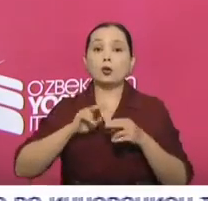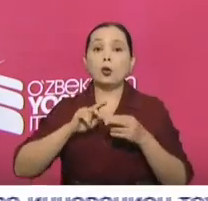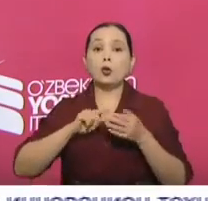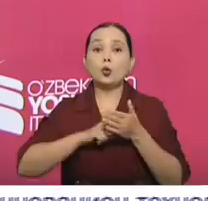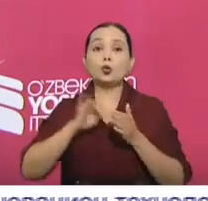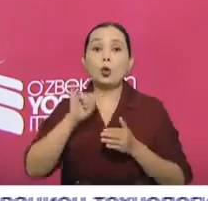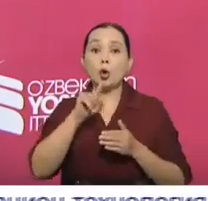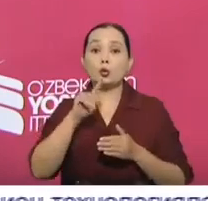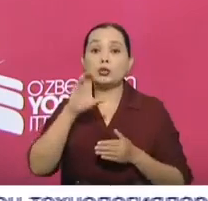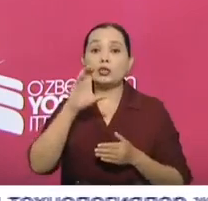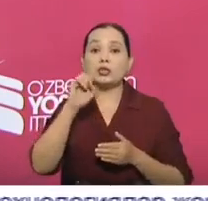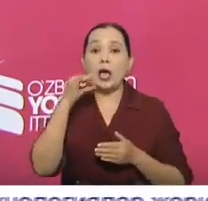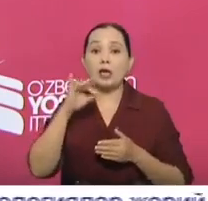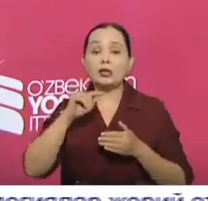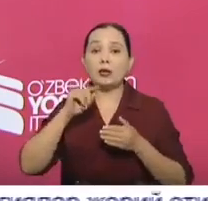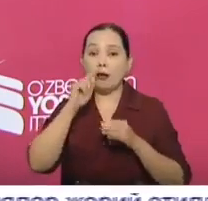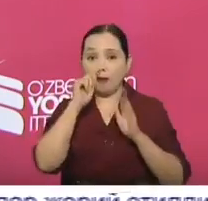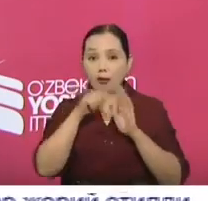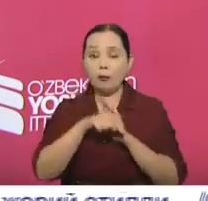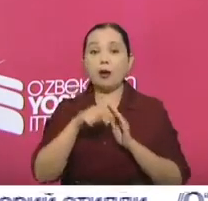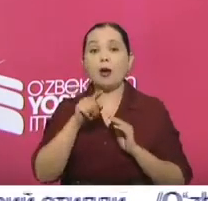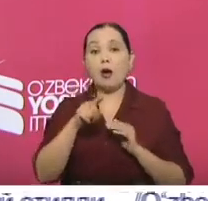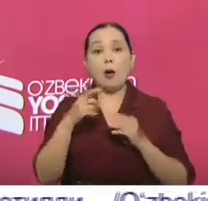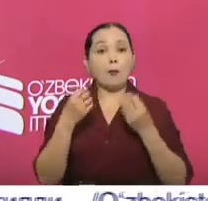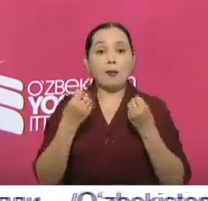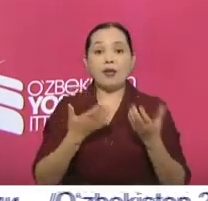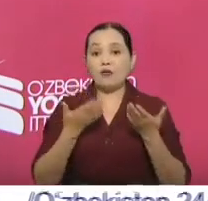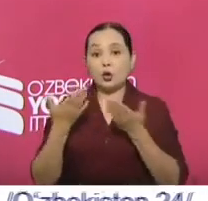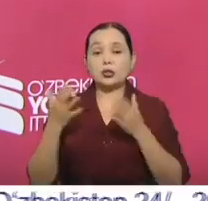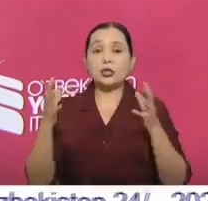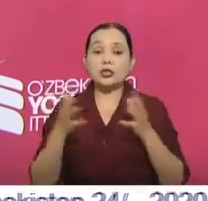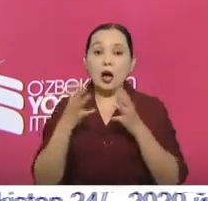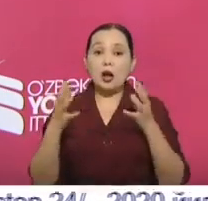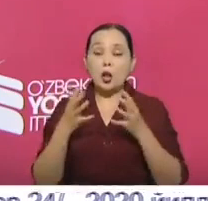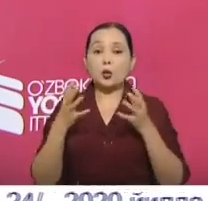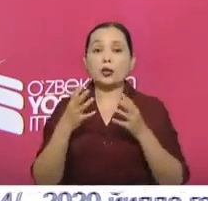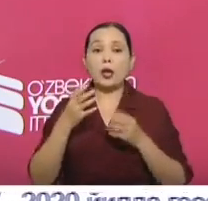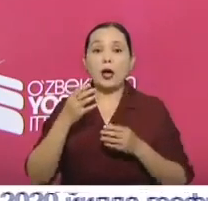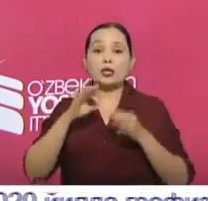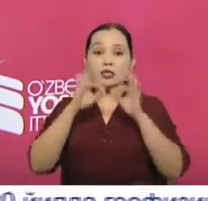goskatalog.uz сайтига кириб, бевосита сақланаётган